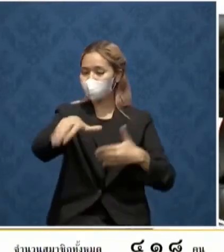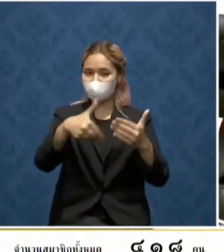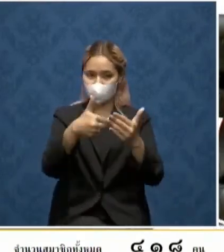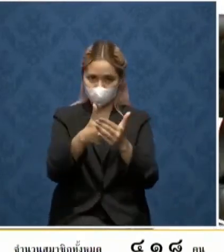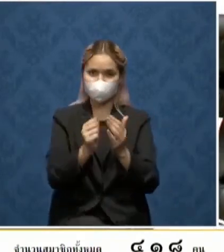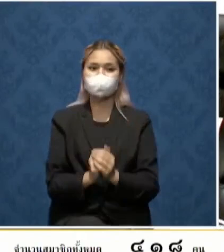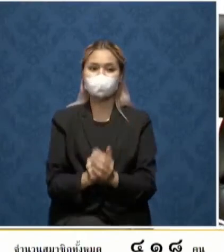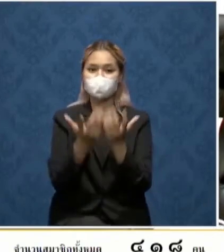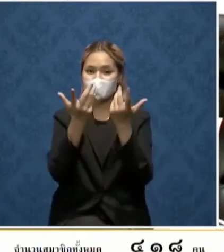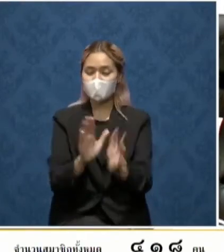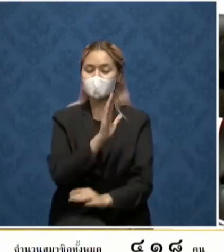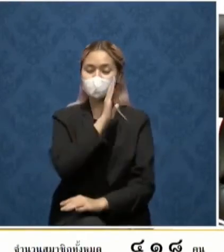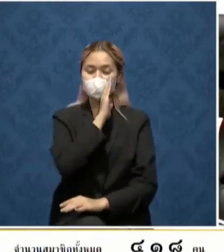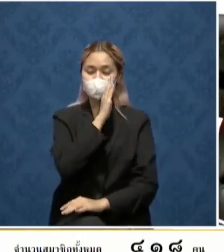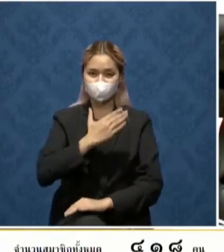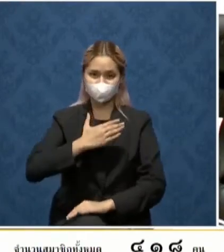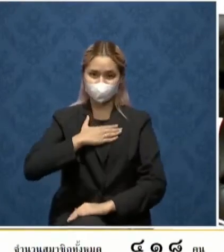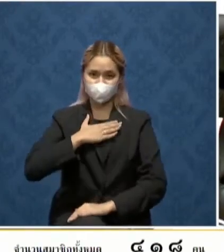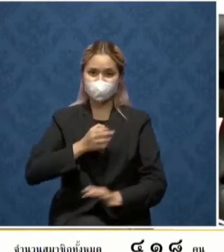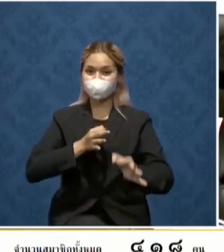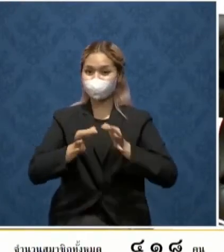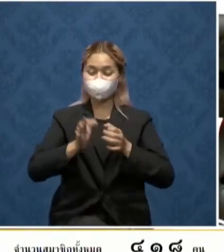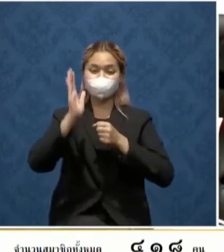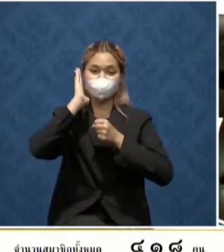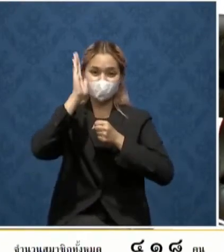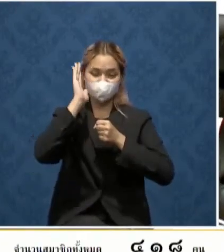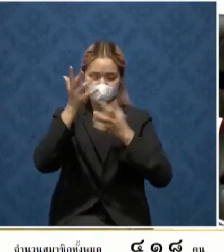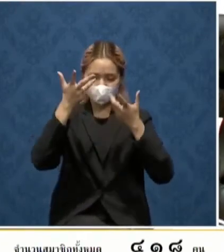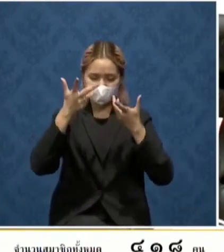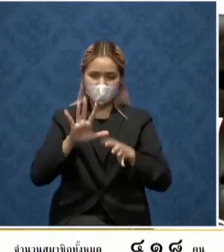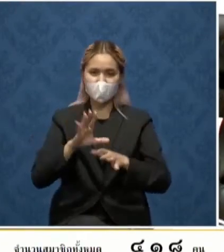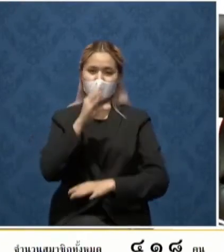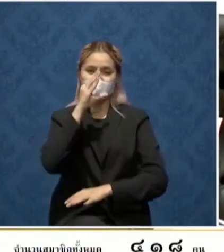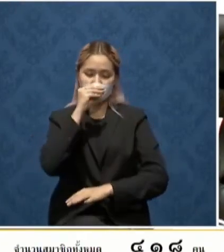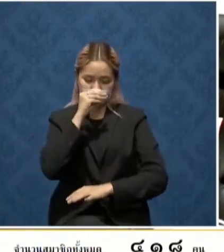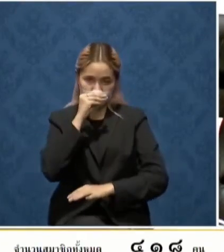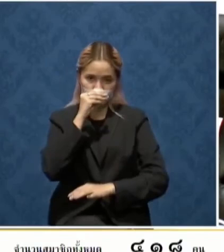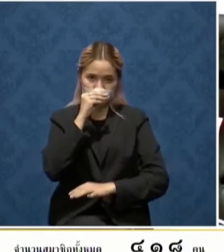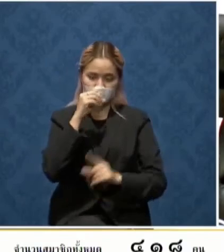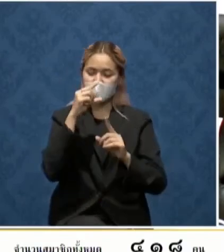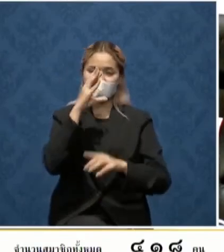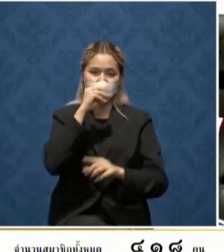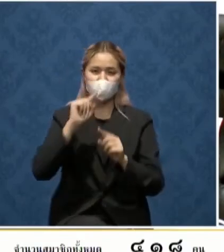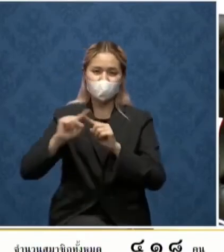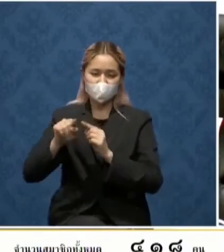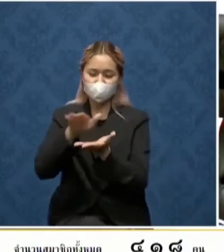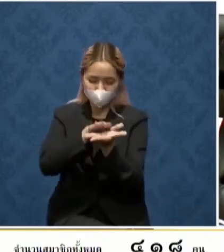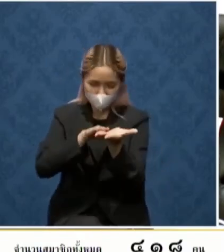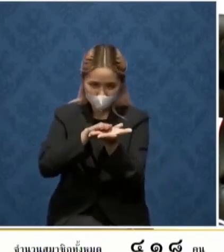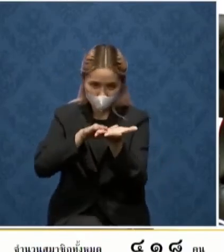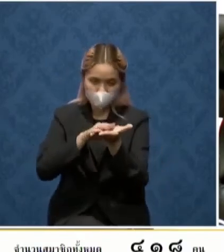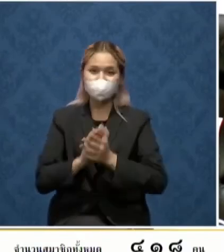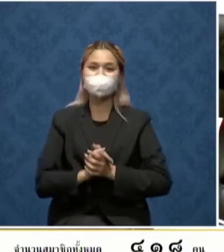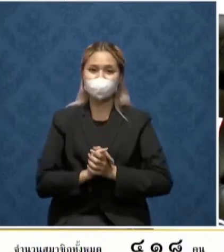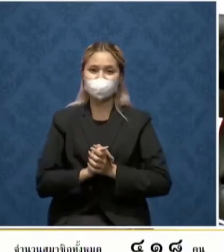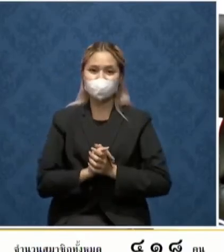แล้วกตบอกว่า หากผมอัพหรือะไรทไปกระคบกระเฺือนตทตั้หลายก็ตกรบขออภัยครับผมม